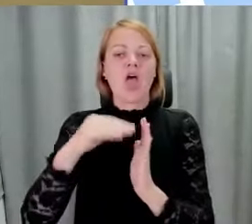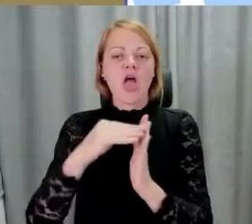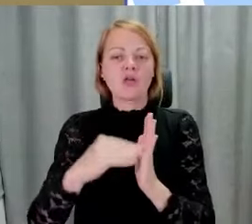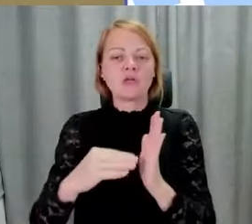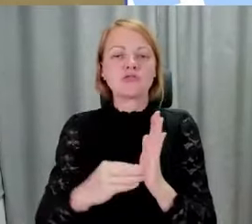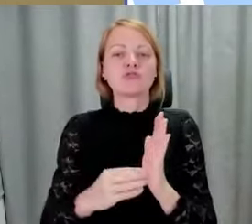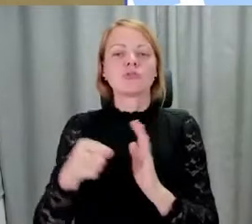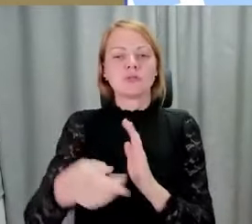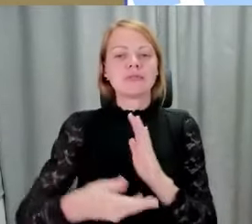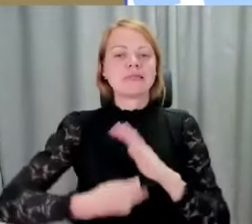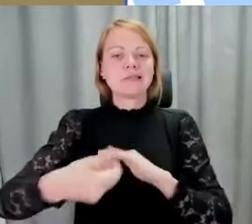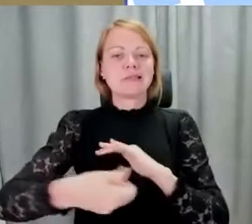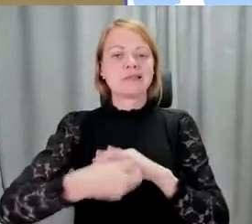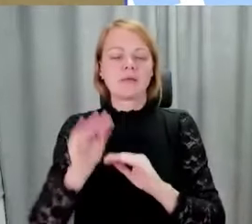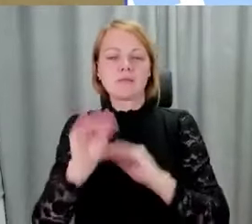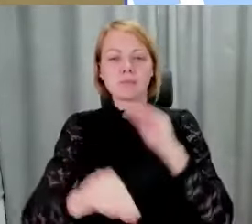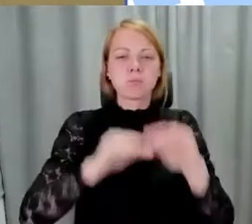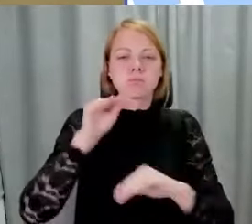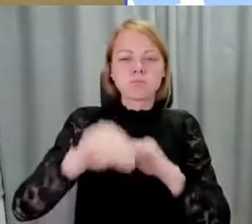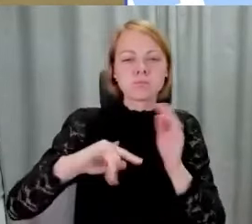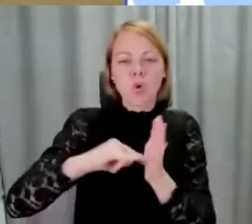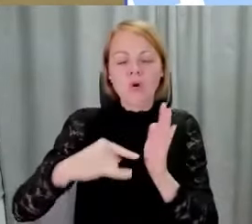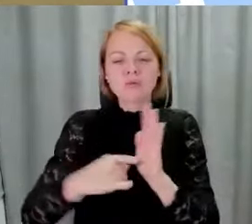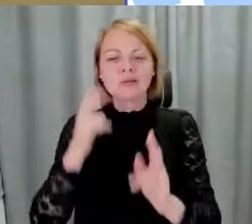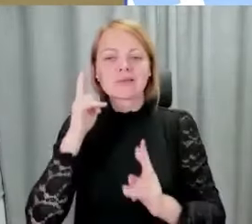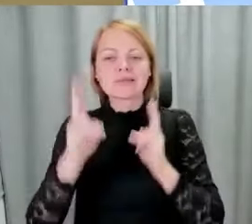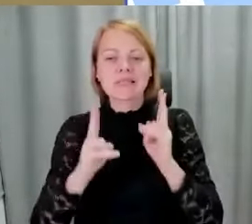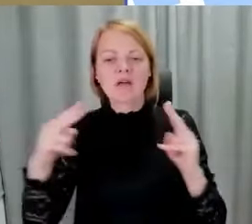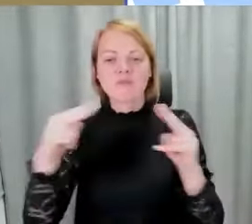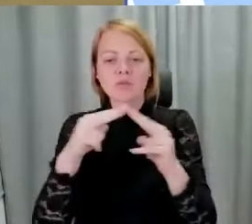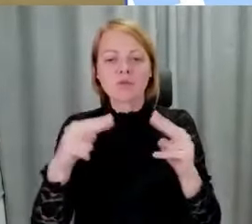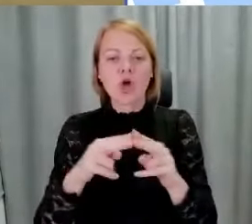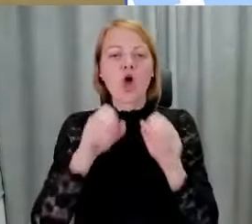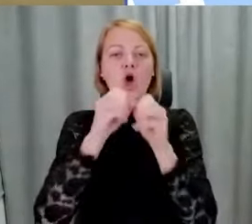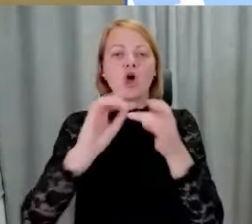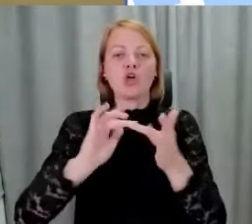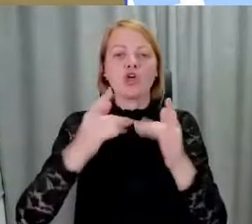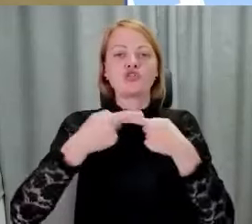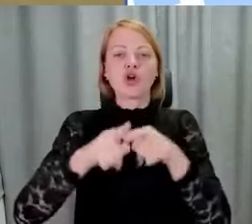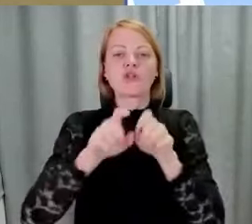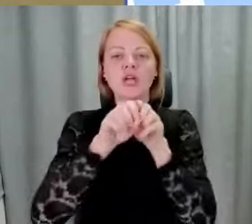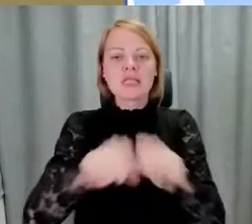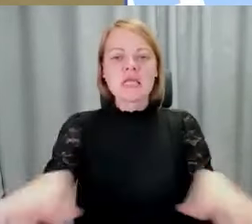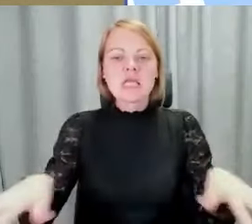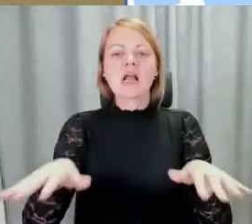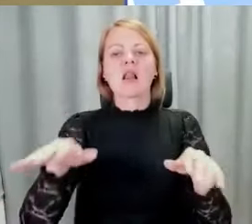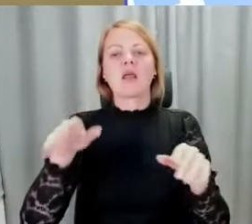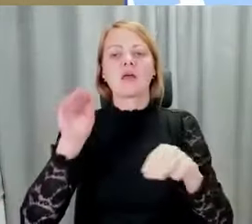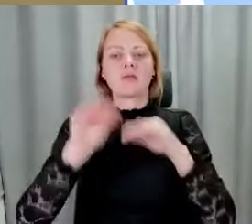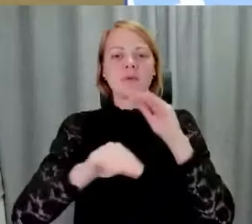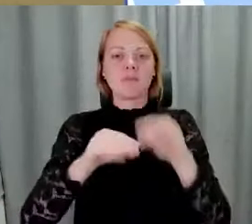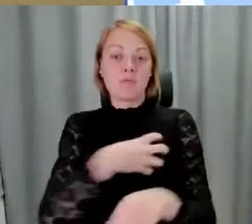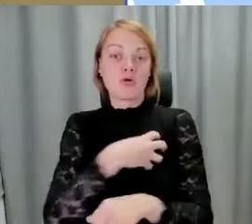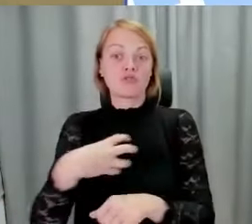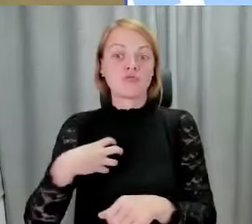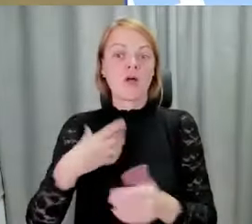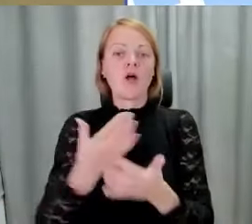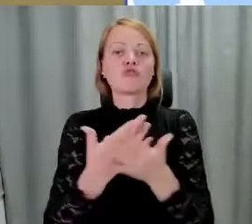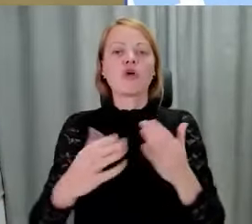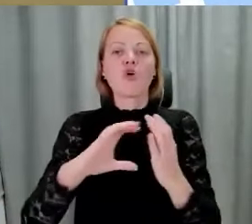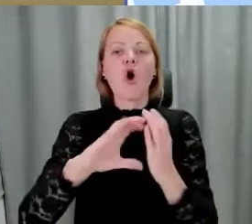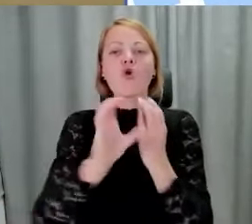izaicinājums ir saprojektēt, tieši saskaņot, pieņemsim, inženieru tīklu pieslēgumus, vairākās pašvaldībās dažādiem komunālajiem